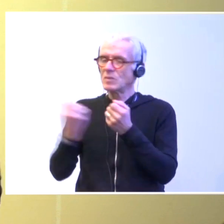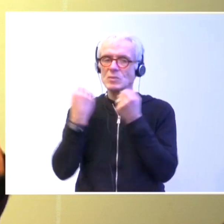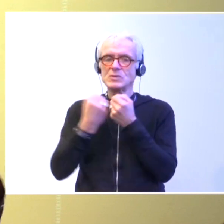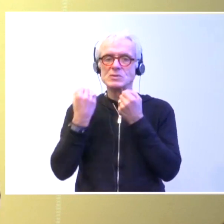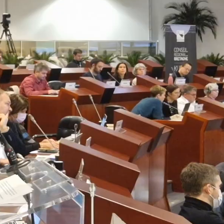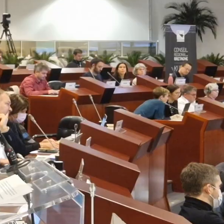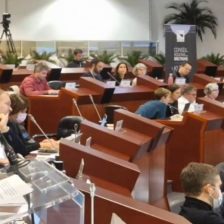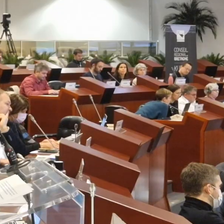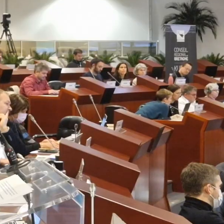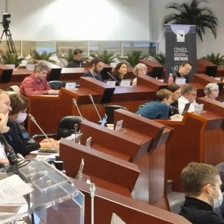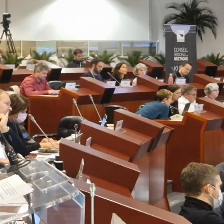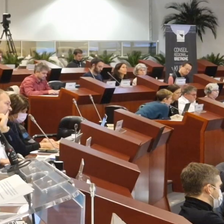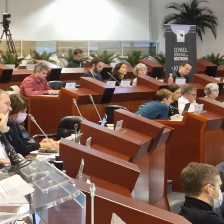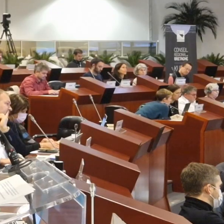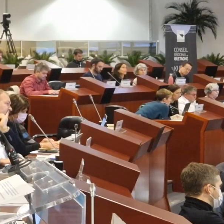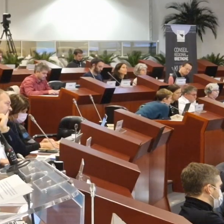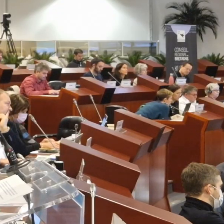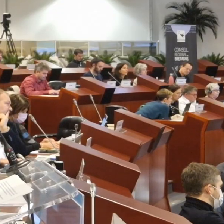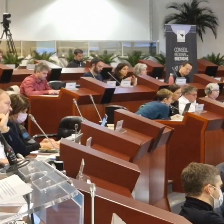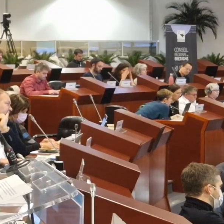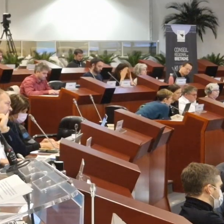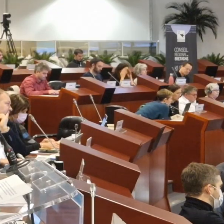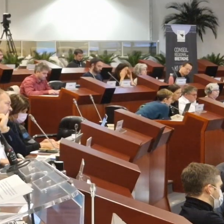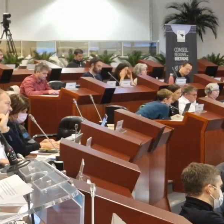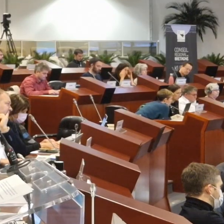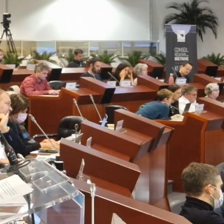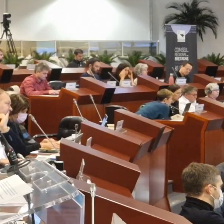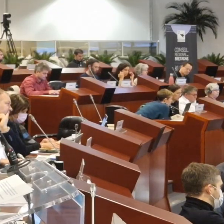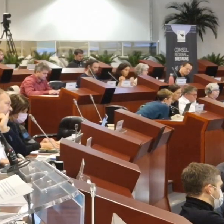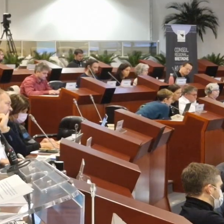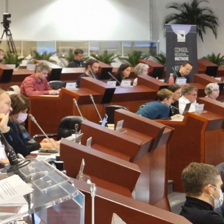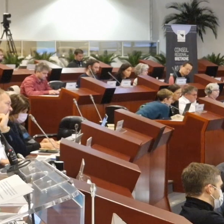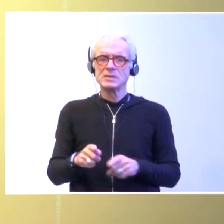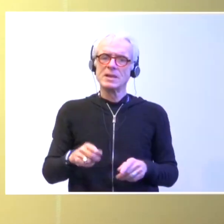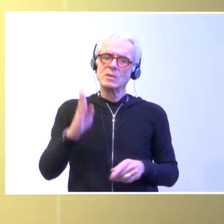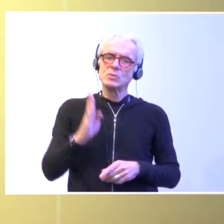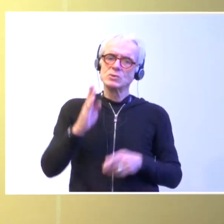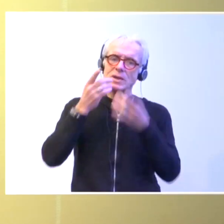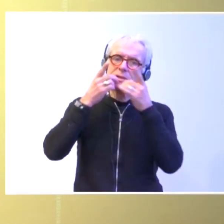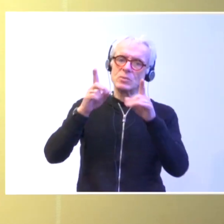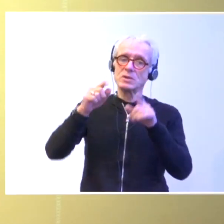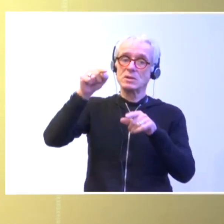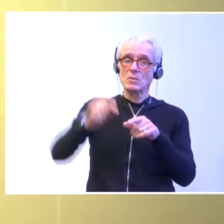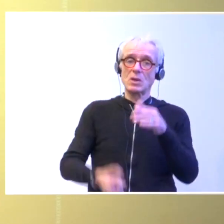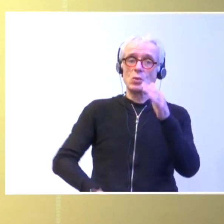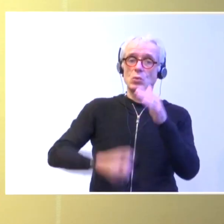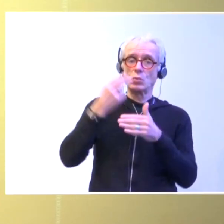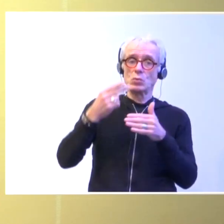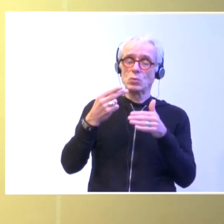Régional des Jeunes le montrera, comme la dernière l'a démontré par son engagement, mais la nécessité démocratique passe par l'invention de nouveaux cadres.